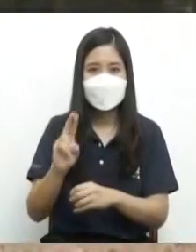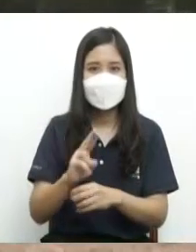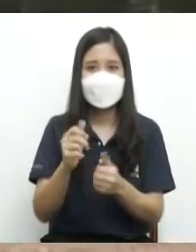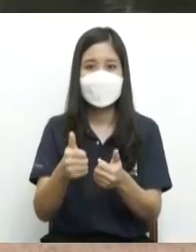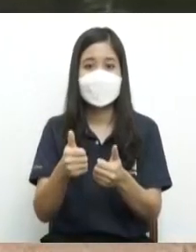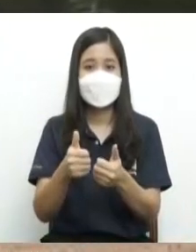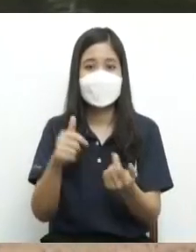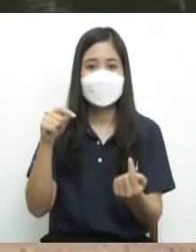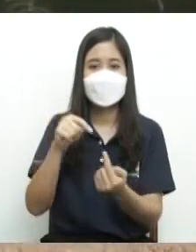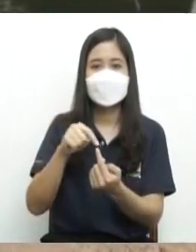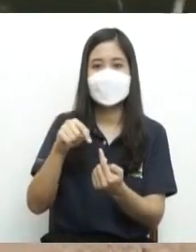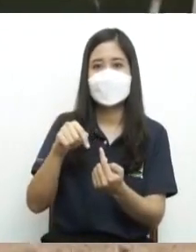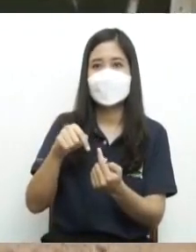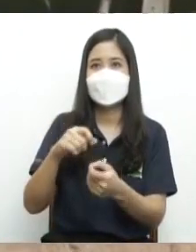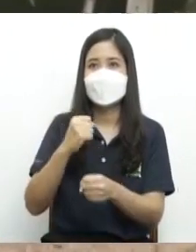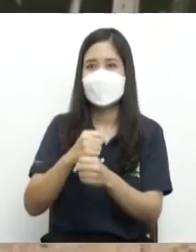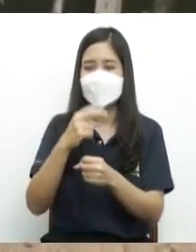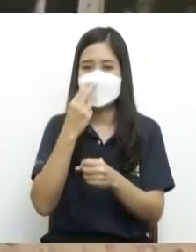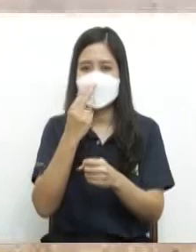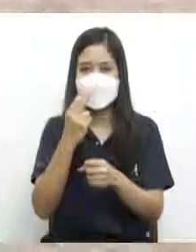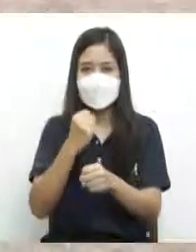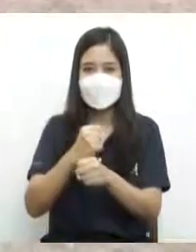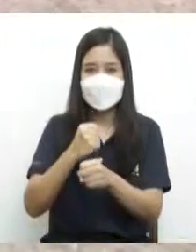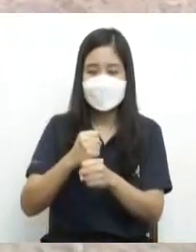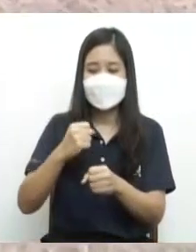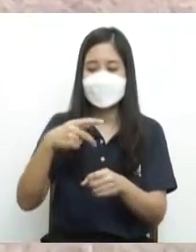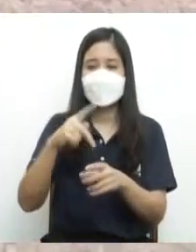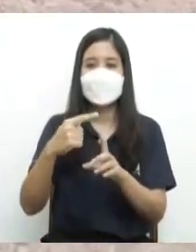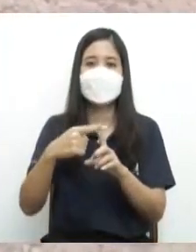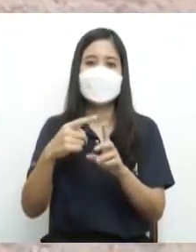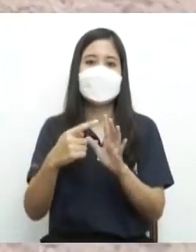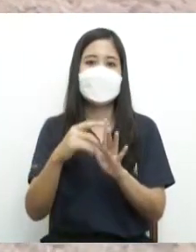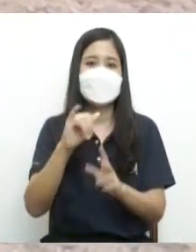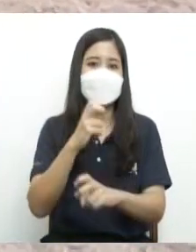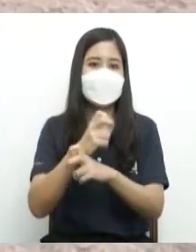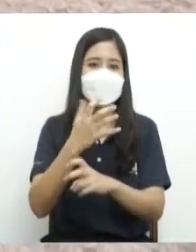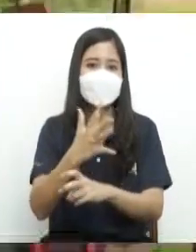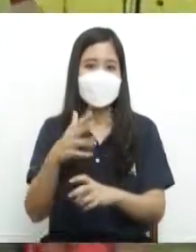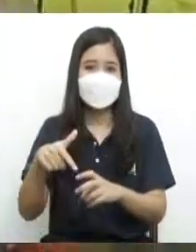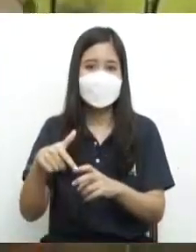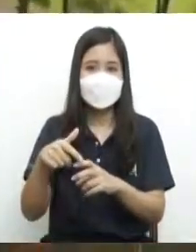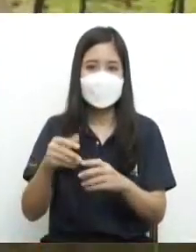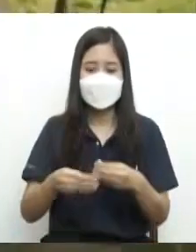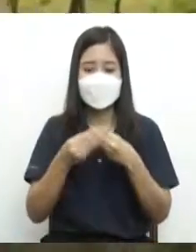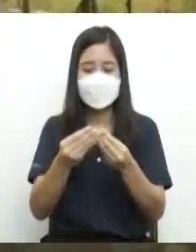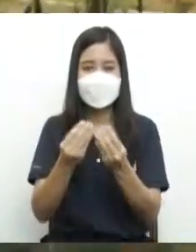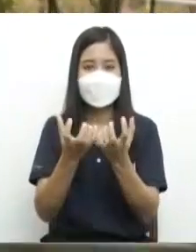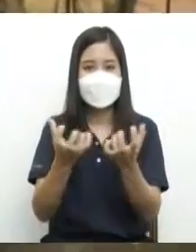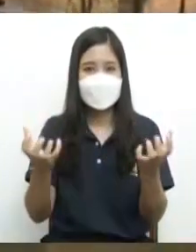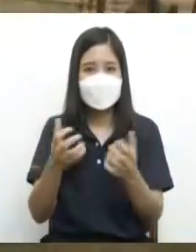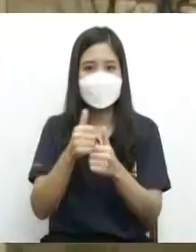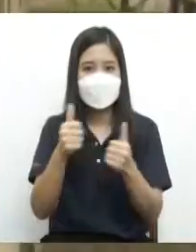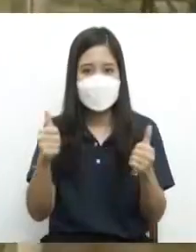ตรกรนะคะที่หันมาทำในเรื่องของการใช้สารอินทรีย์สารอินทรีย์ที่ว่าอาจจะเป็นในรูปของน้ำหมักชีวภาพปุ๋ยอินทรีย์ชีวภาพปุ๋ย